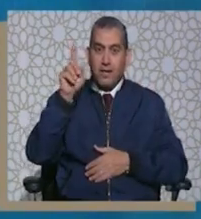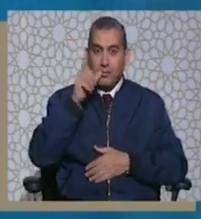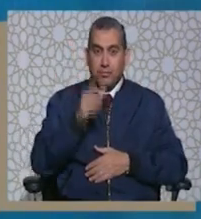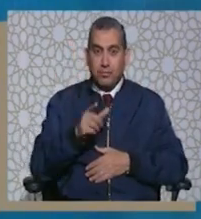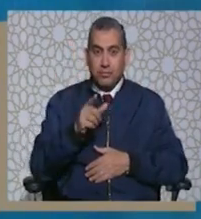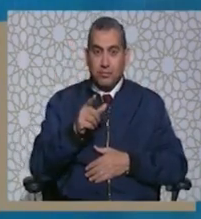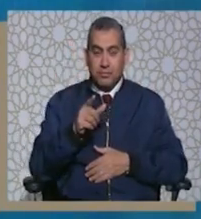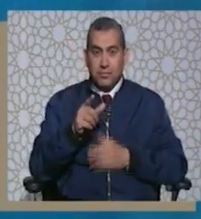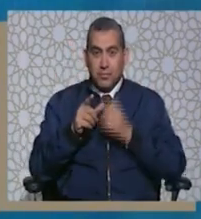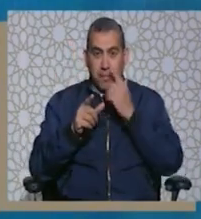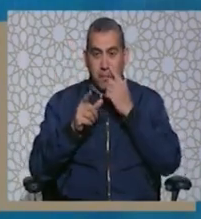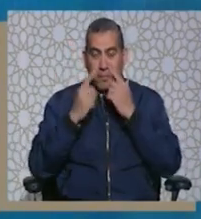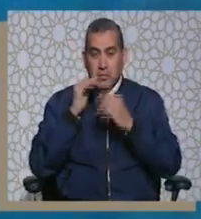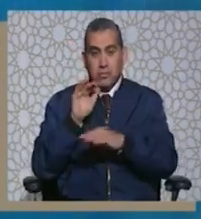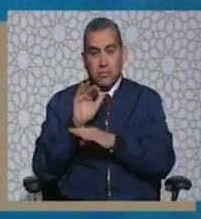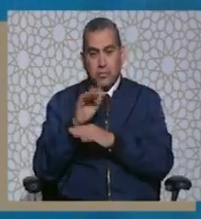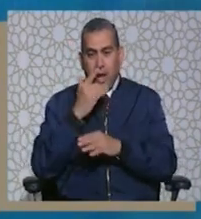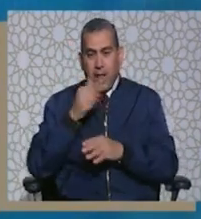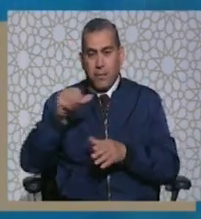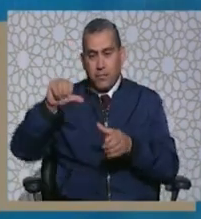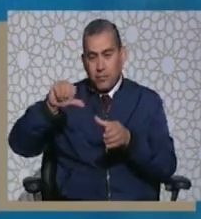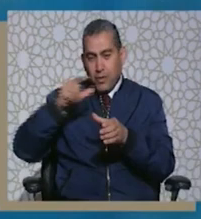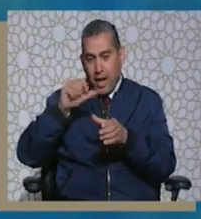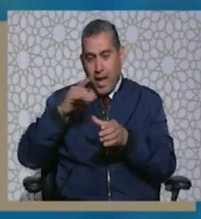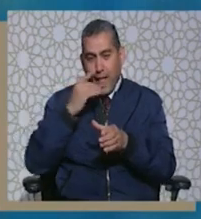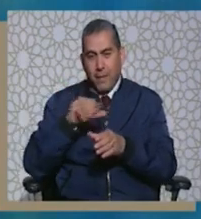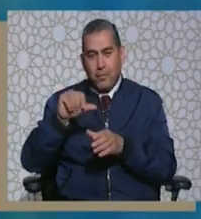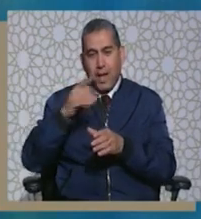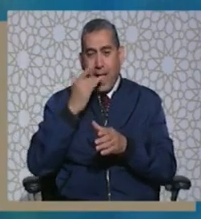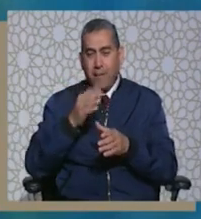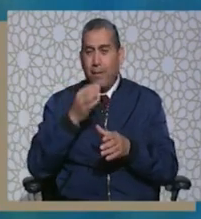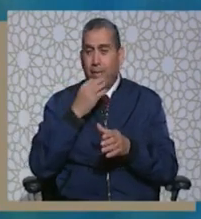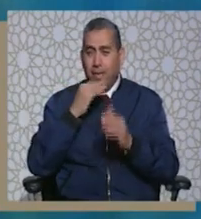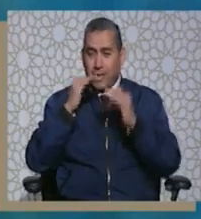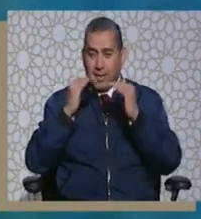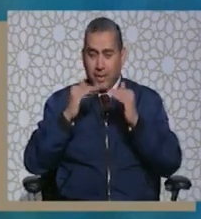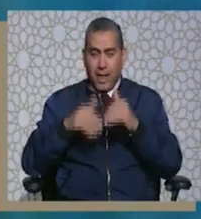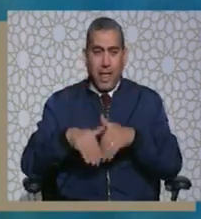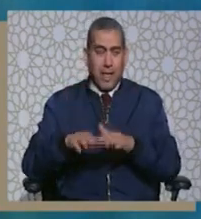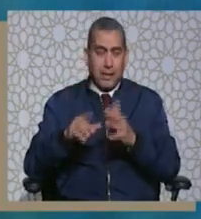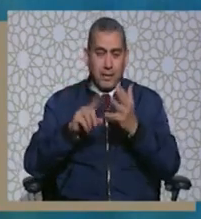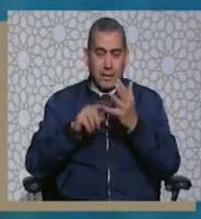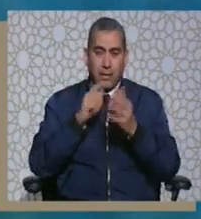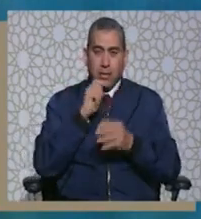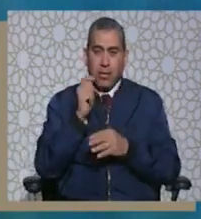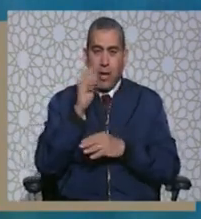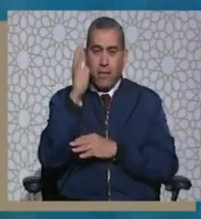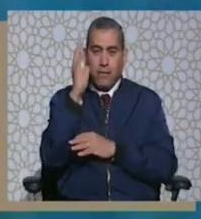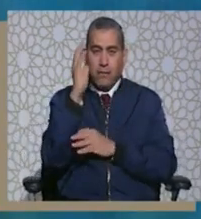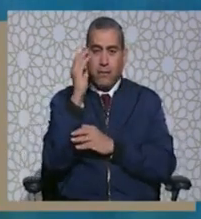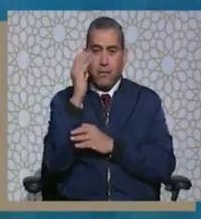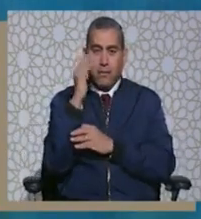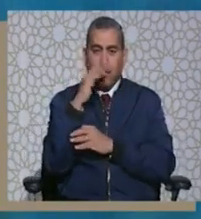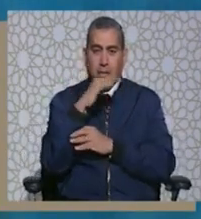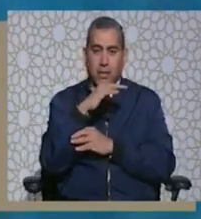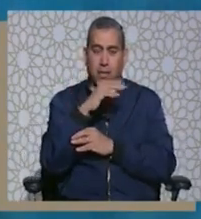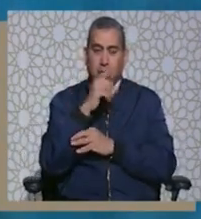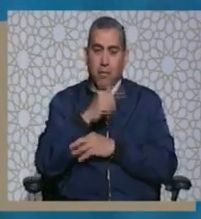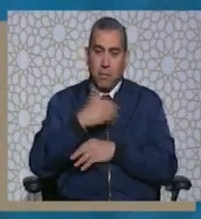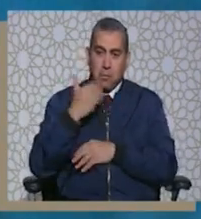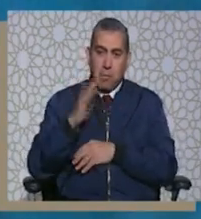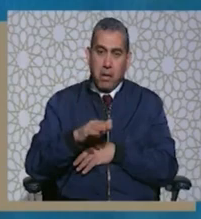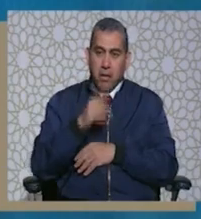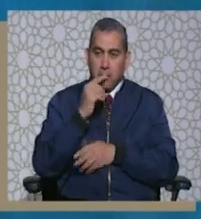يقل الرعايه بقى ويقل الري للعلاقه تضعف وتذبل وتموت